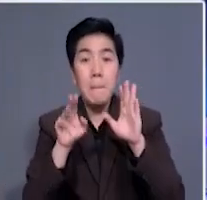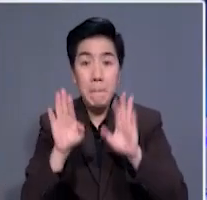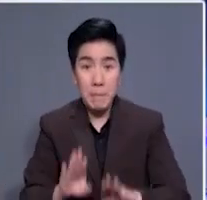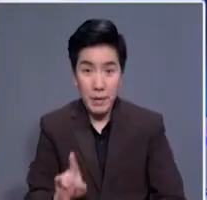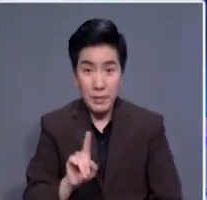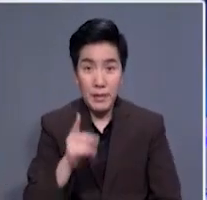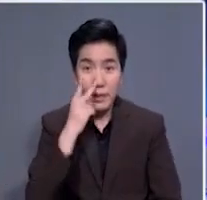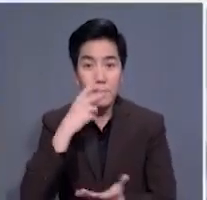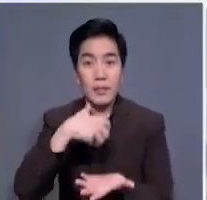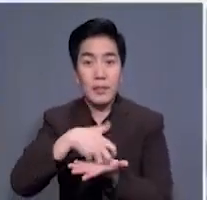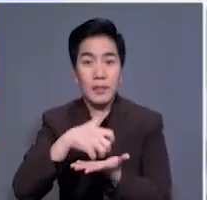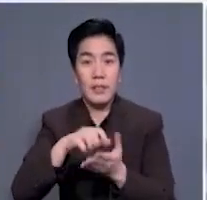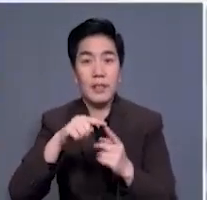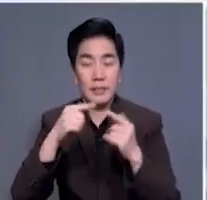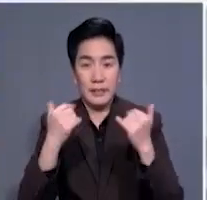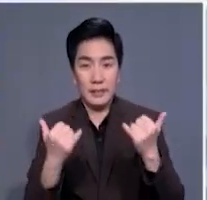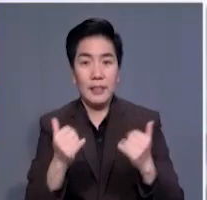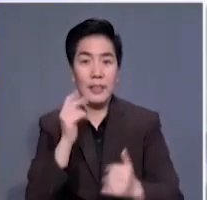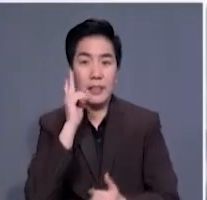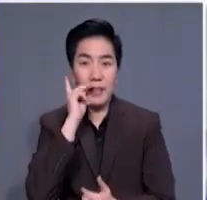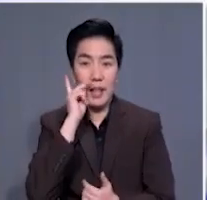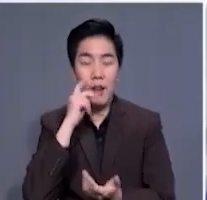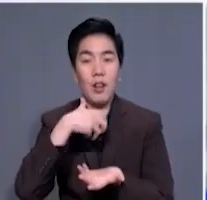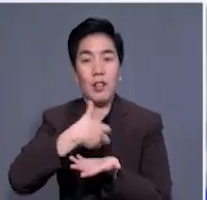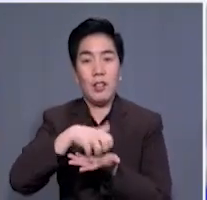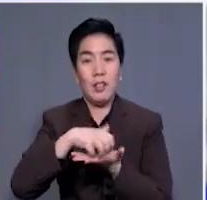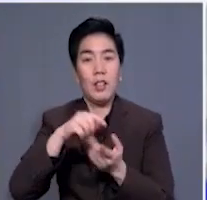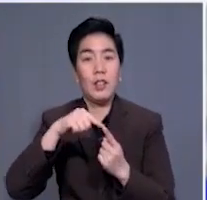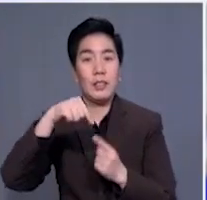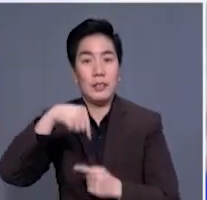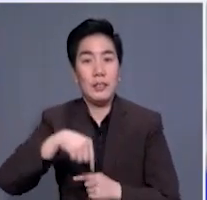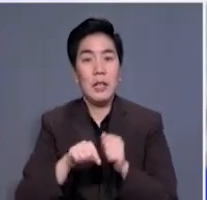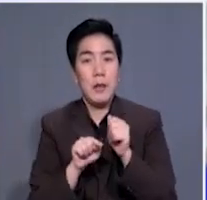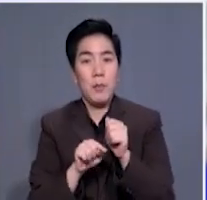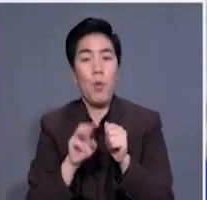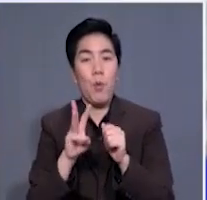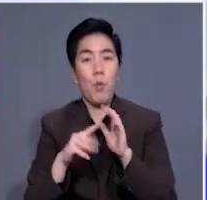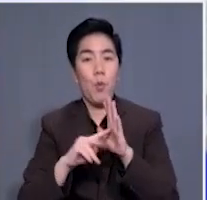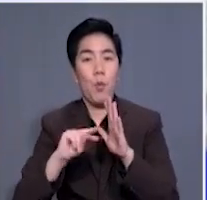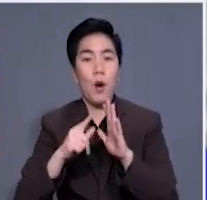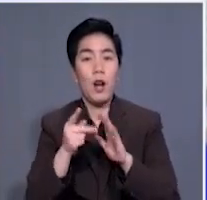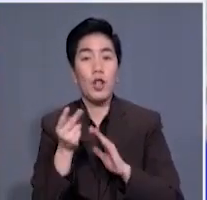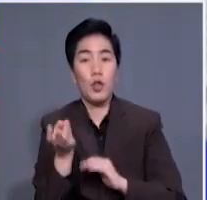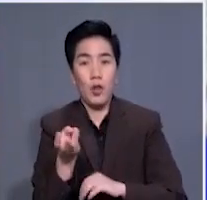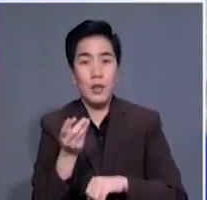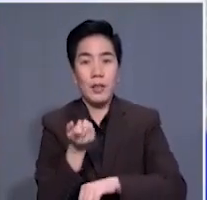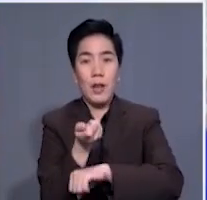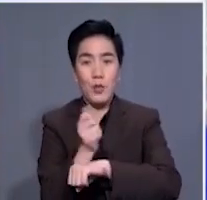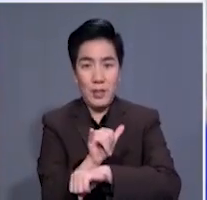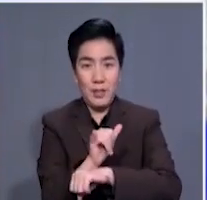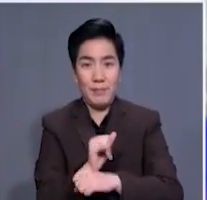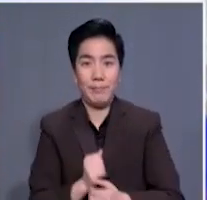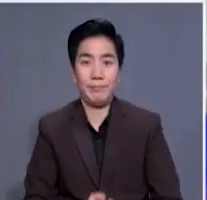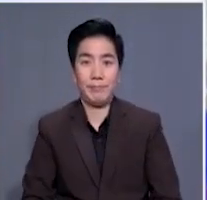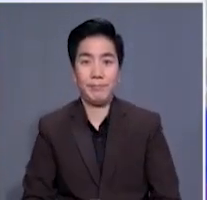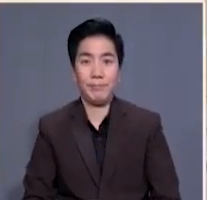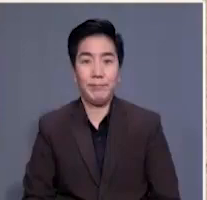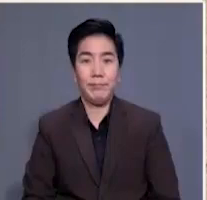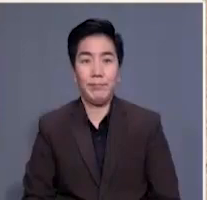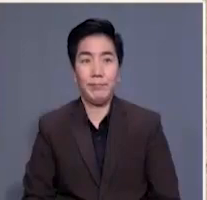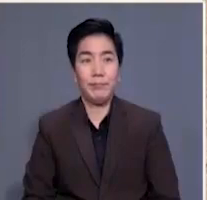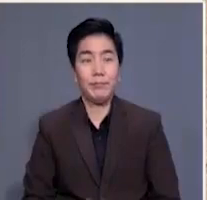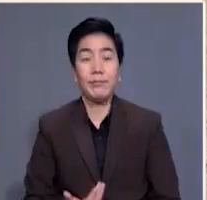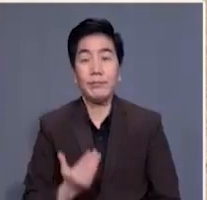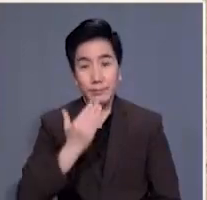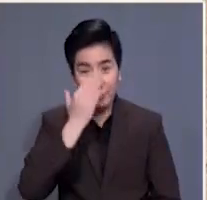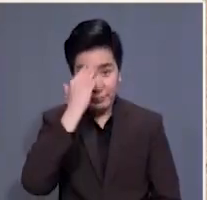ไรกันบ้างไปติดตามกับคุณนิชการแววคล้ายหงรายงานเข้ามาจากอำเภอวังน้อยจังหวัดพระนครศรีอยุธยาครับเชิญเลยครับ ค่ะคุณวรร